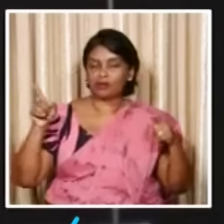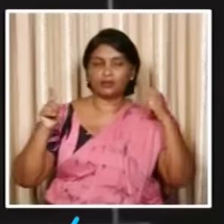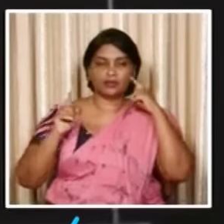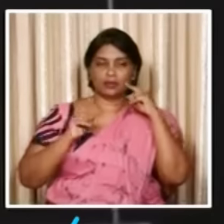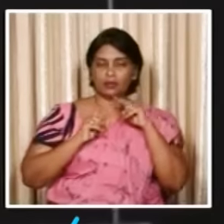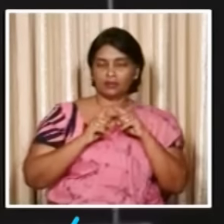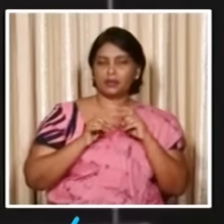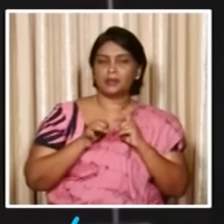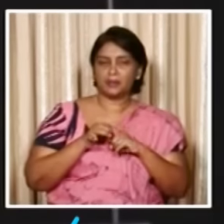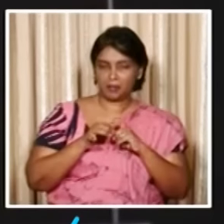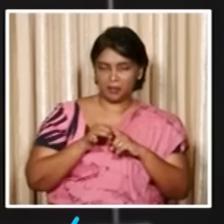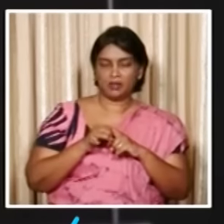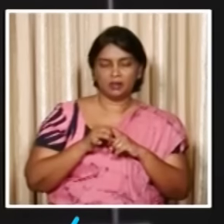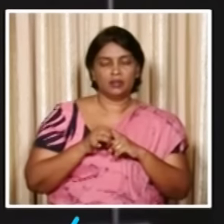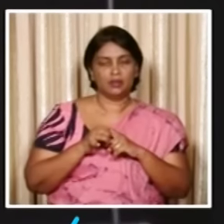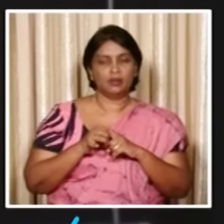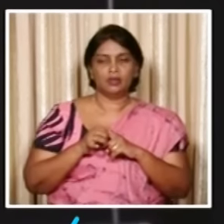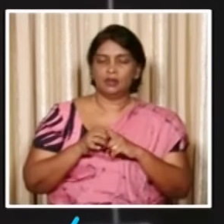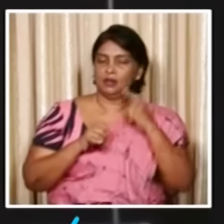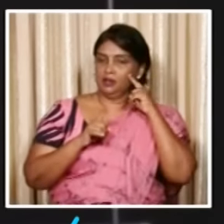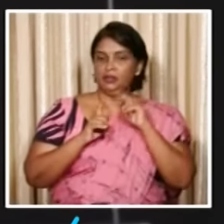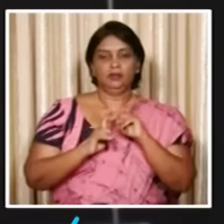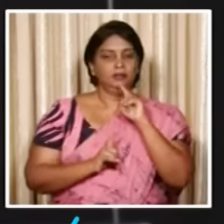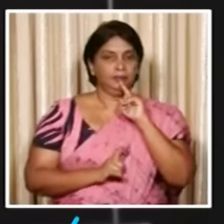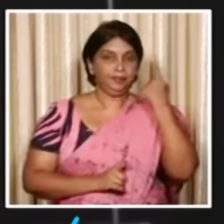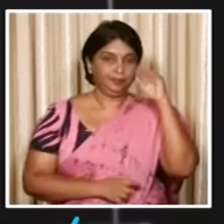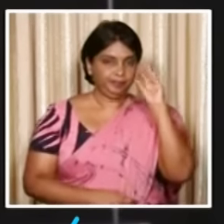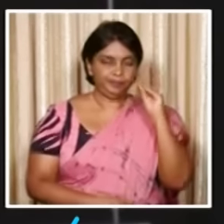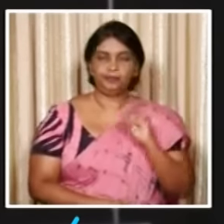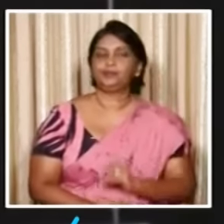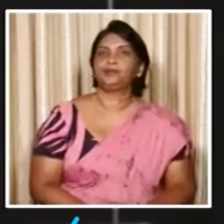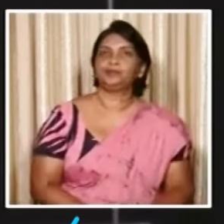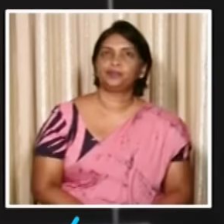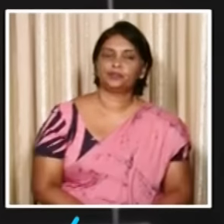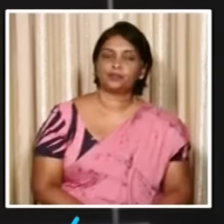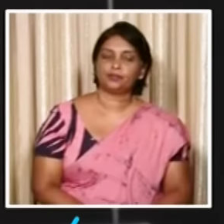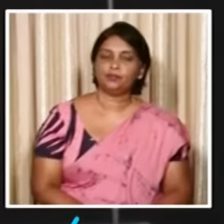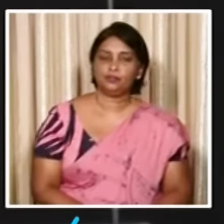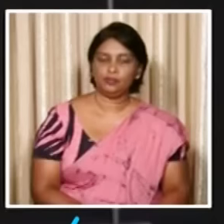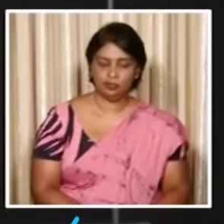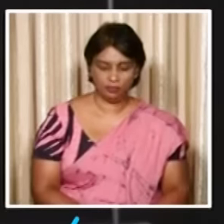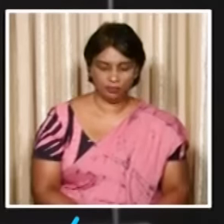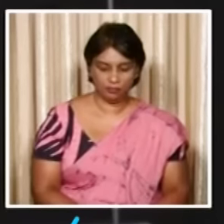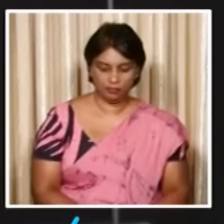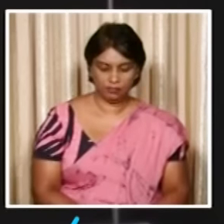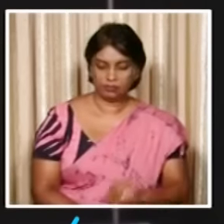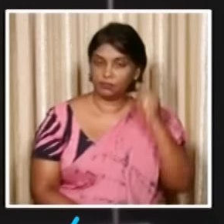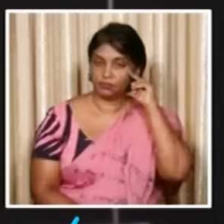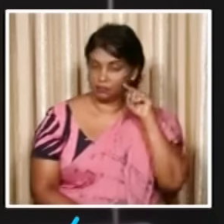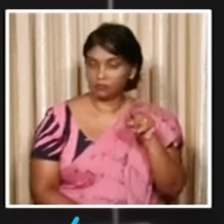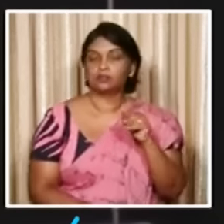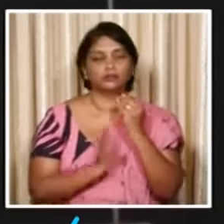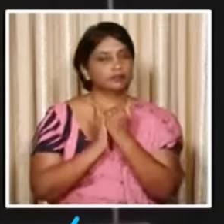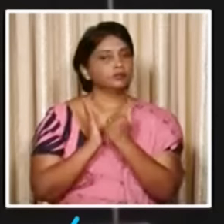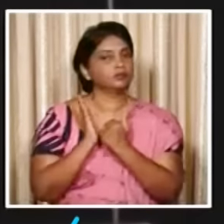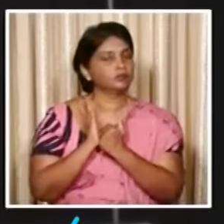பாராளுமன்றத்திலே பதிவு செய்திருந்தோம். அது தொடர்பான சில பதிவுகளை, நேற்றையானுடைய தொடர்ச்சியான சில பதிவுகளை நான் இந்த உயர்ந்த சபையிலே